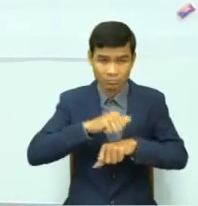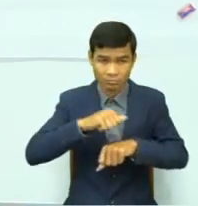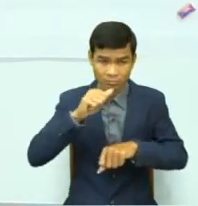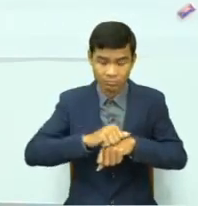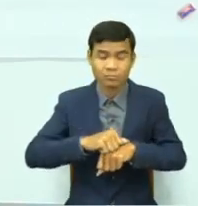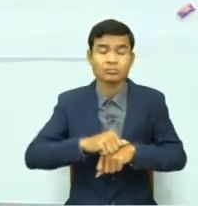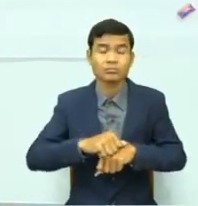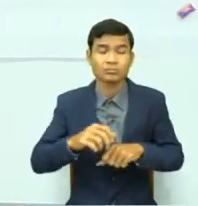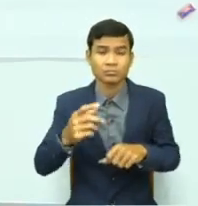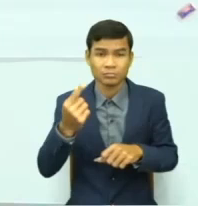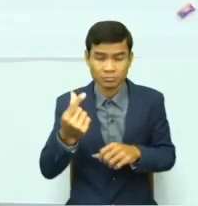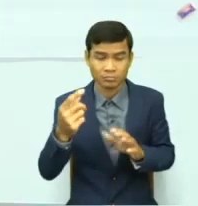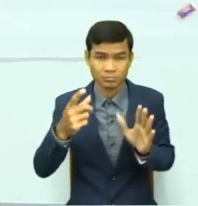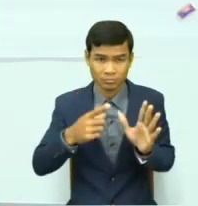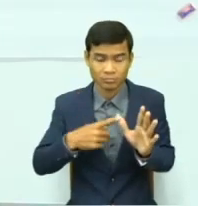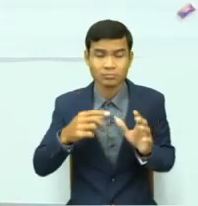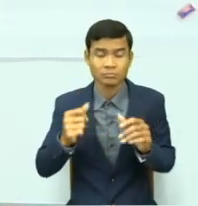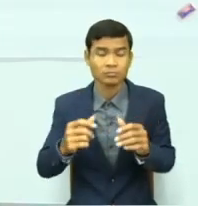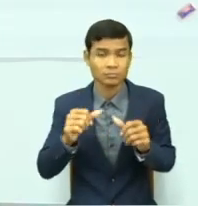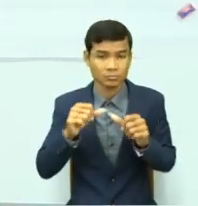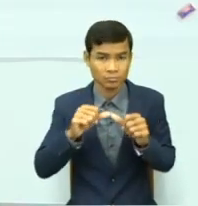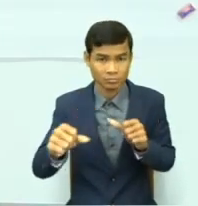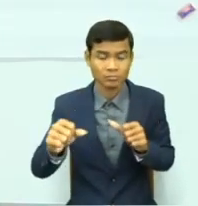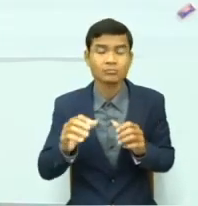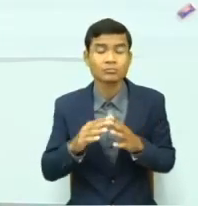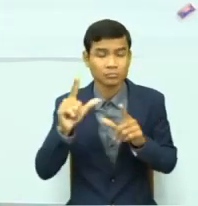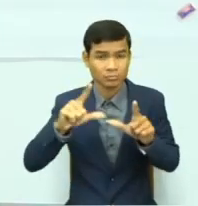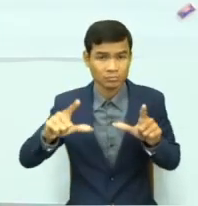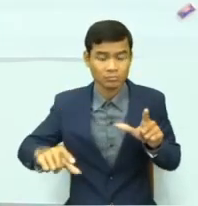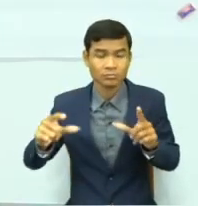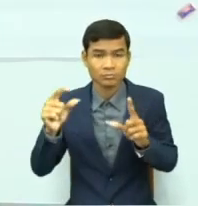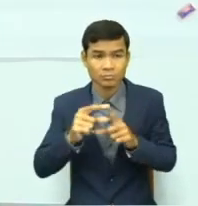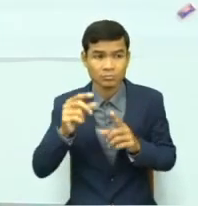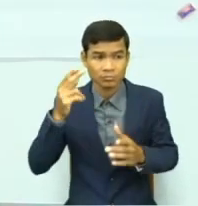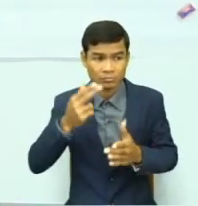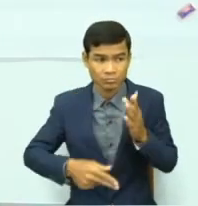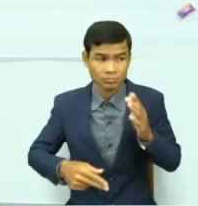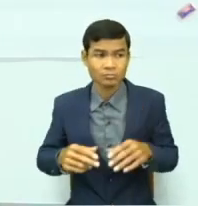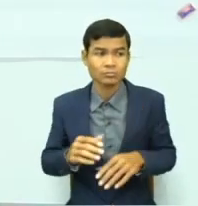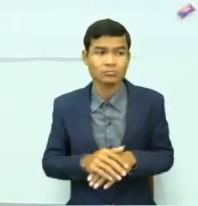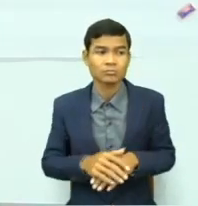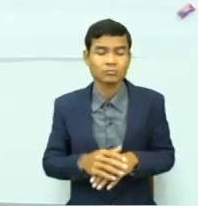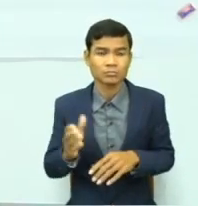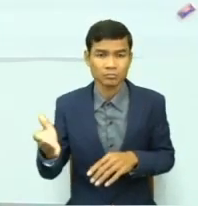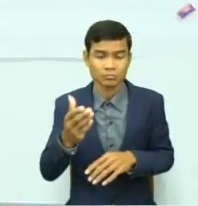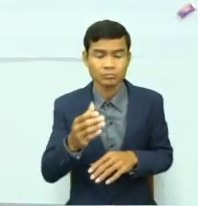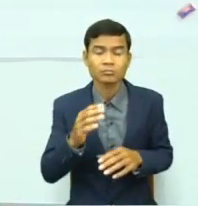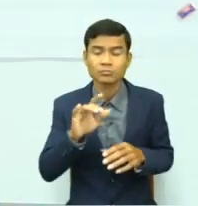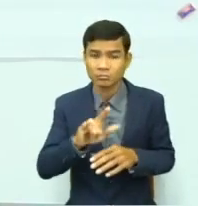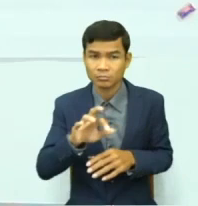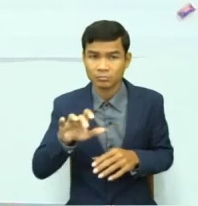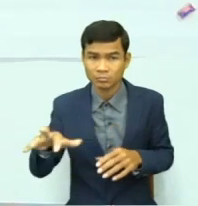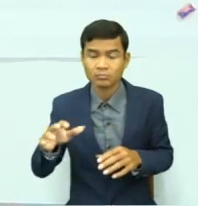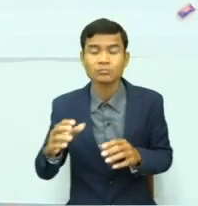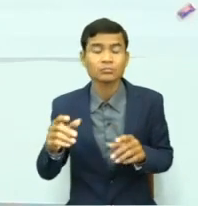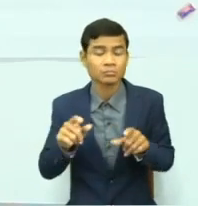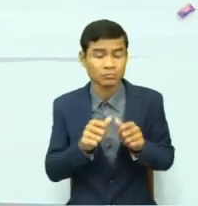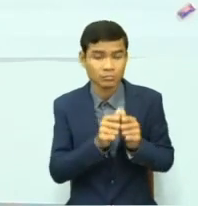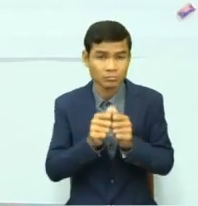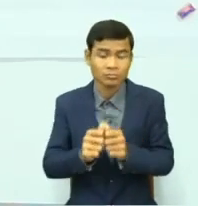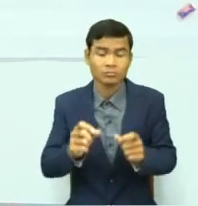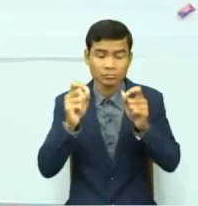chá tỏ lấy dương mần to tiệt ta con ta chua nâng bị vậy tiệt chá đại bà cọp chì mùi nâng sra a